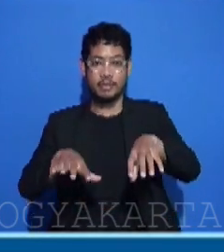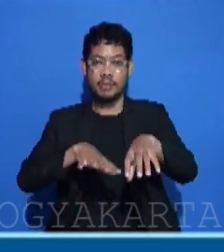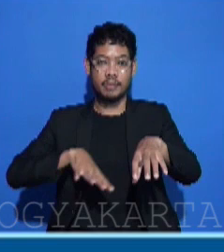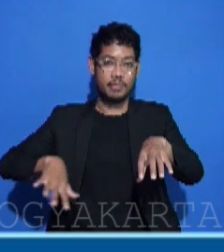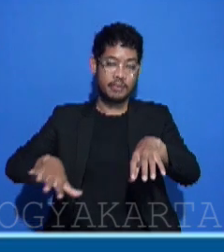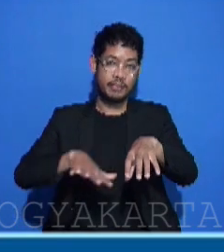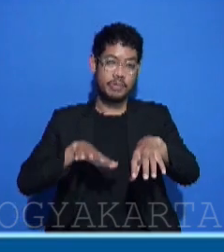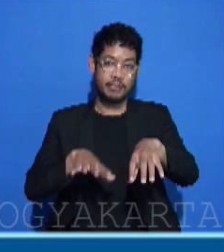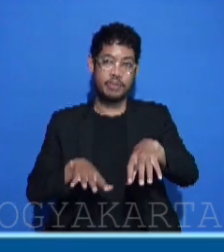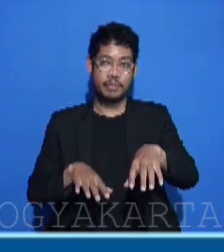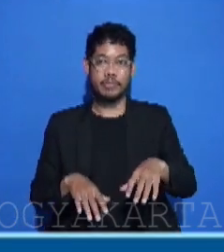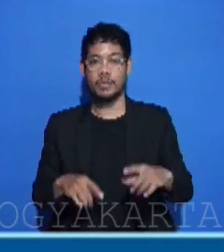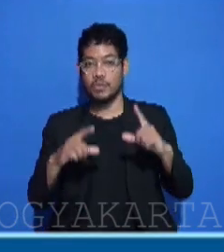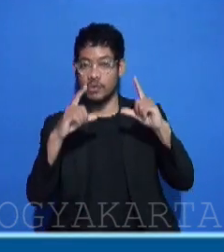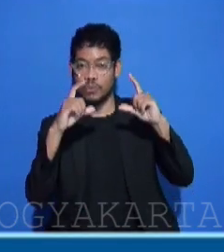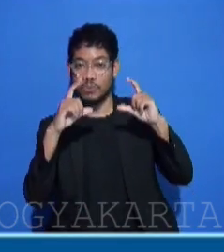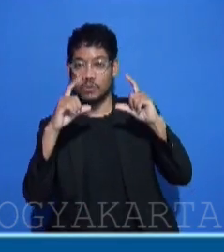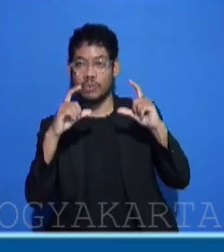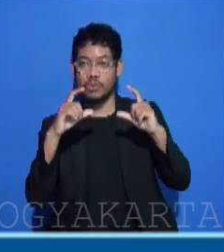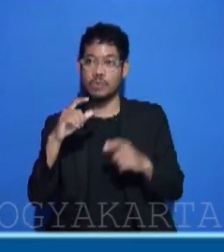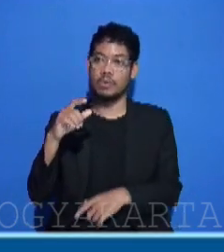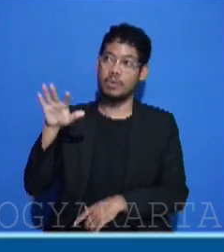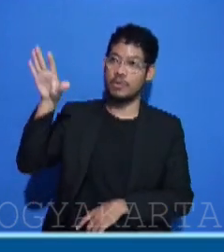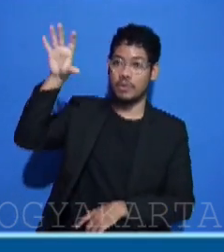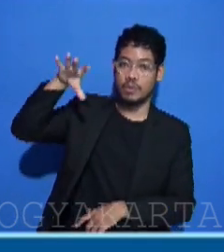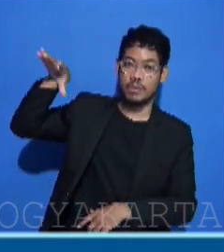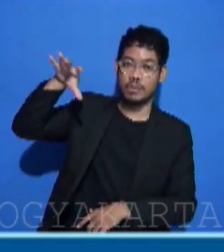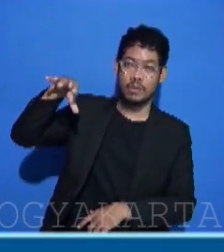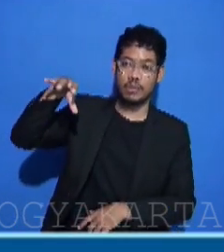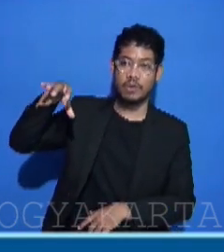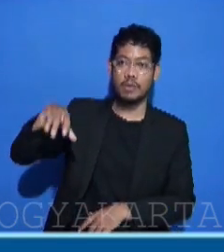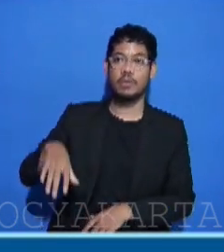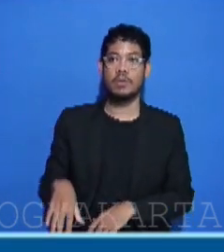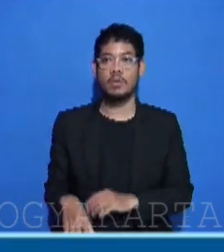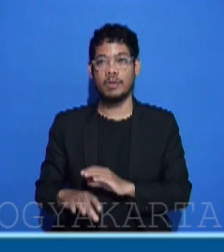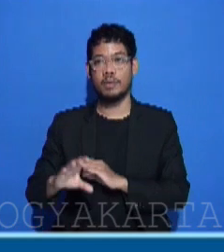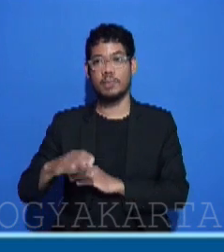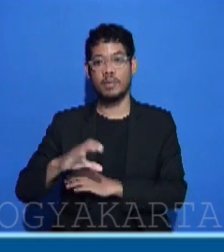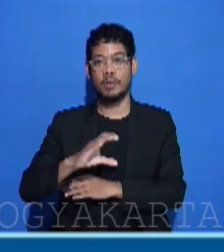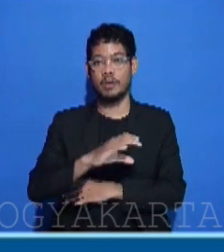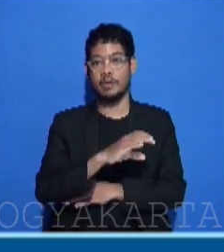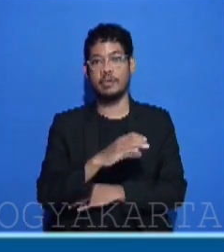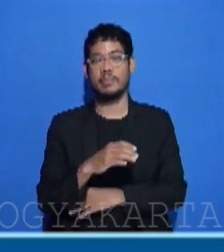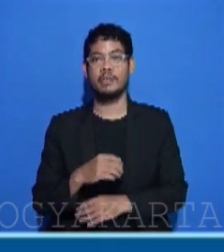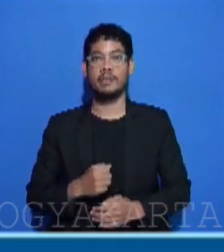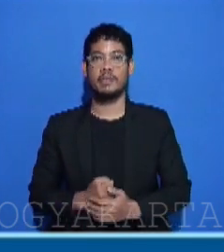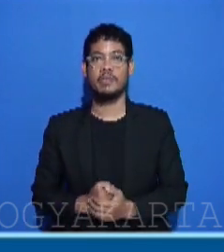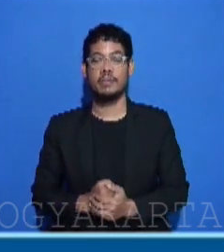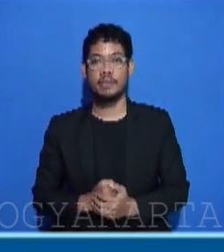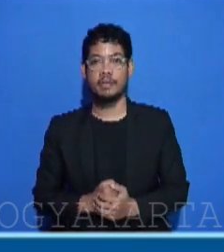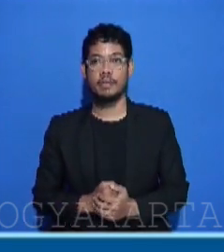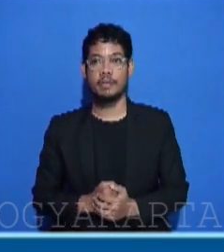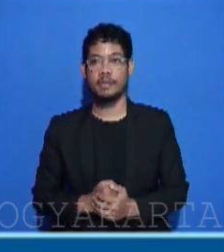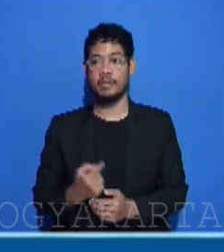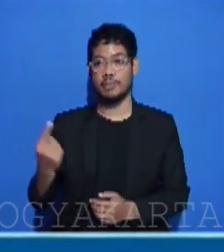ugi saged swap foto ing kincir angin sarta becak wisata ingkang dipun papanaken ing sakilening embung blubuk. Sasampunipun pelancong